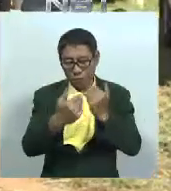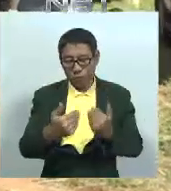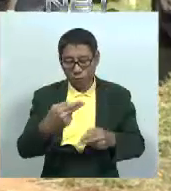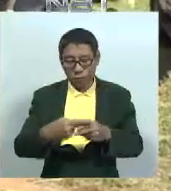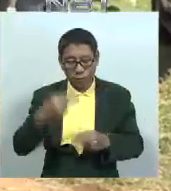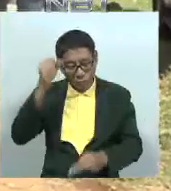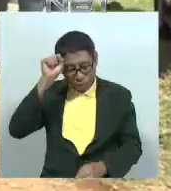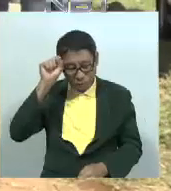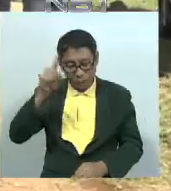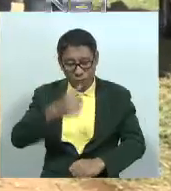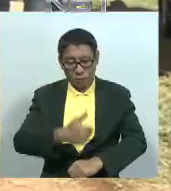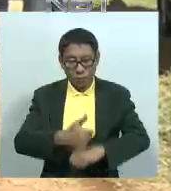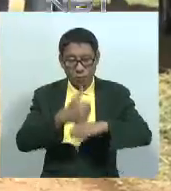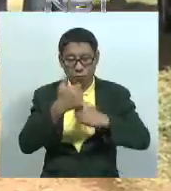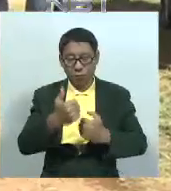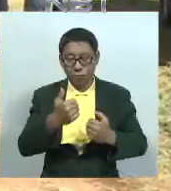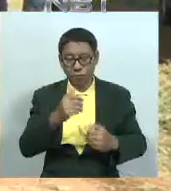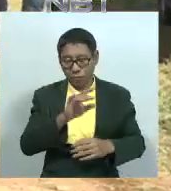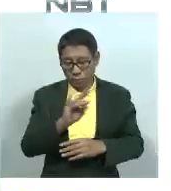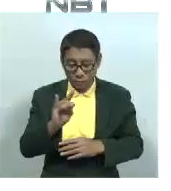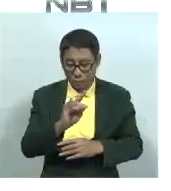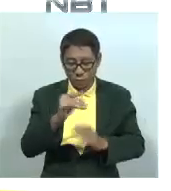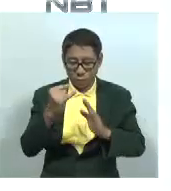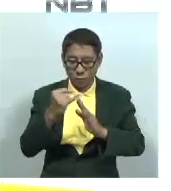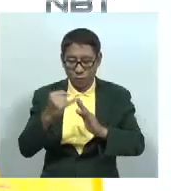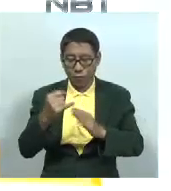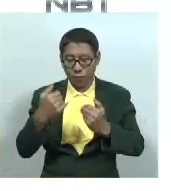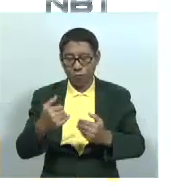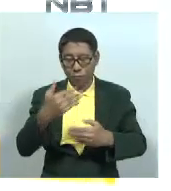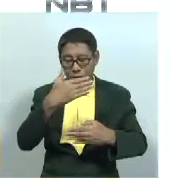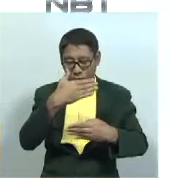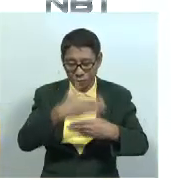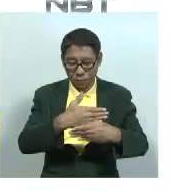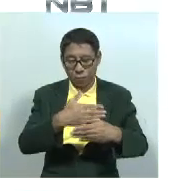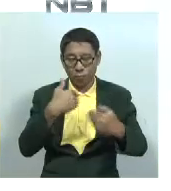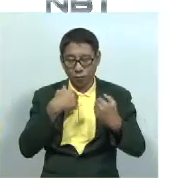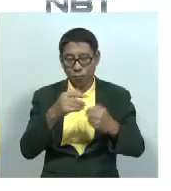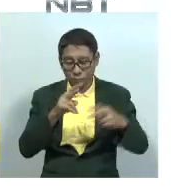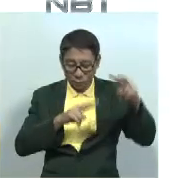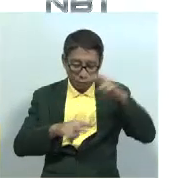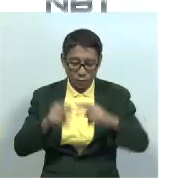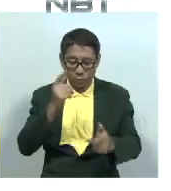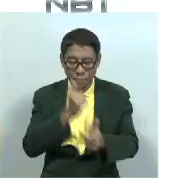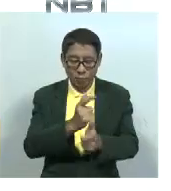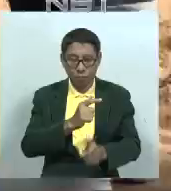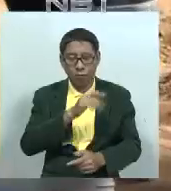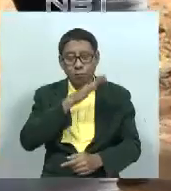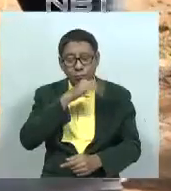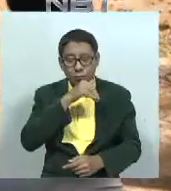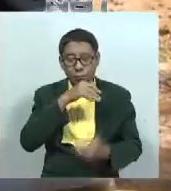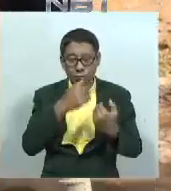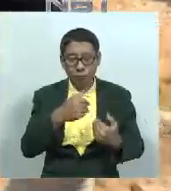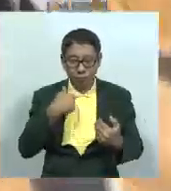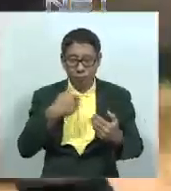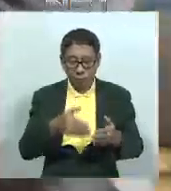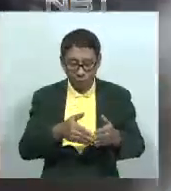มศักดิ์จังตระกูลผู้ว่าราชการจังหวัดพร้อมด้วยปศุสัตว์จังหวัดและด่านกักกันสัตว์ชุมแพก็ลงพื้นที่ตรวจฟาร์มเลี้ยงสุกรสมบูรณ์ฟาร์ม